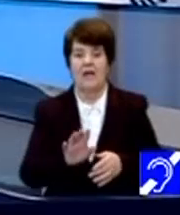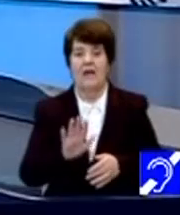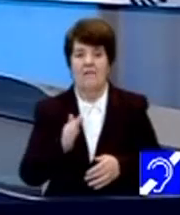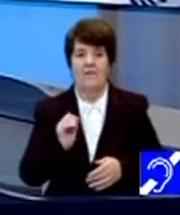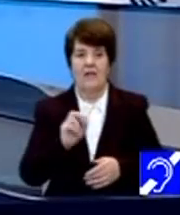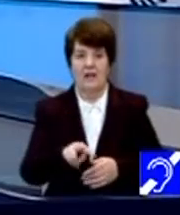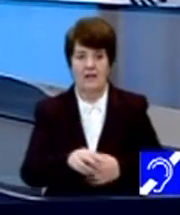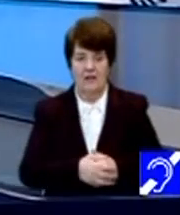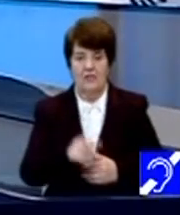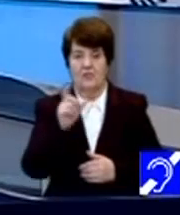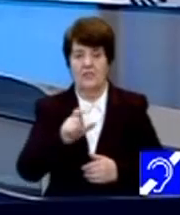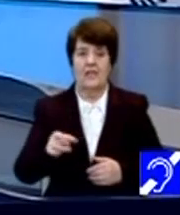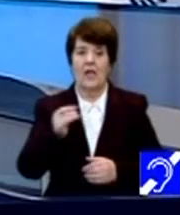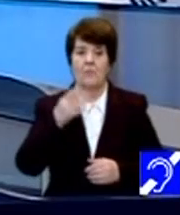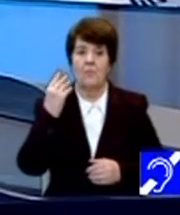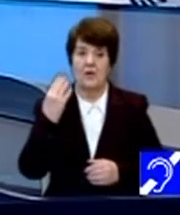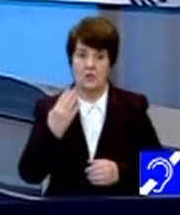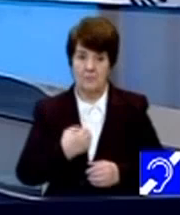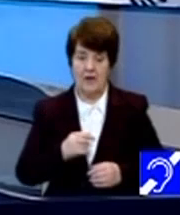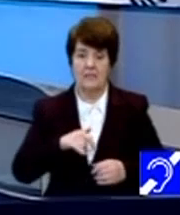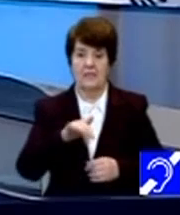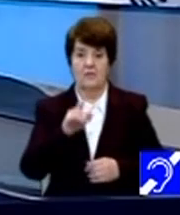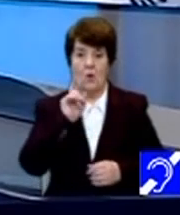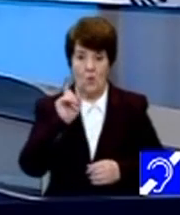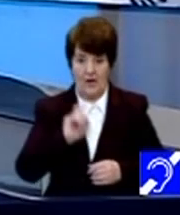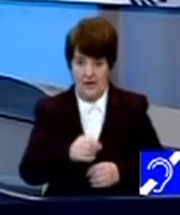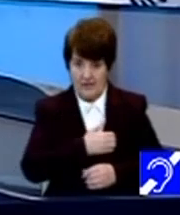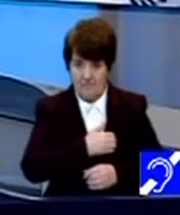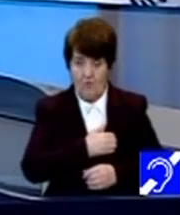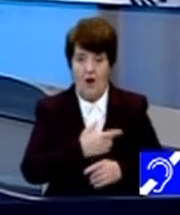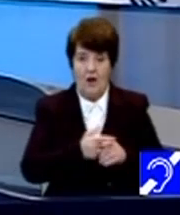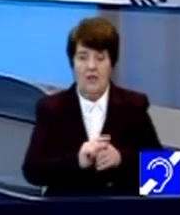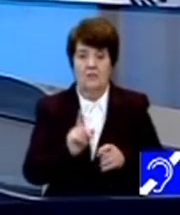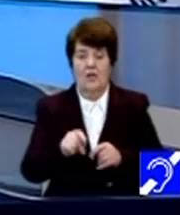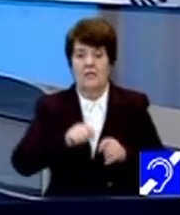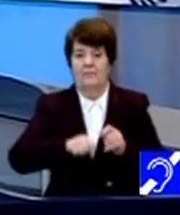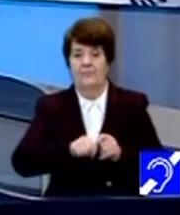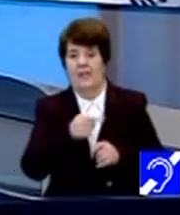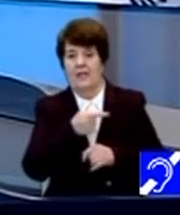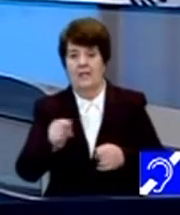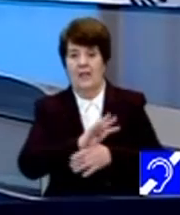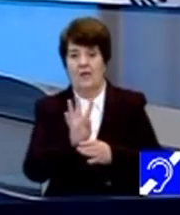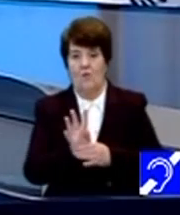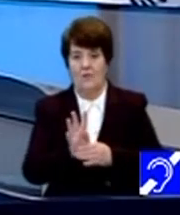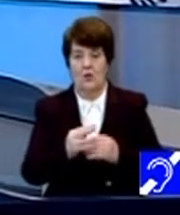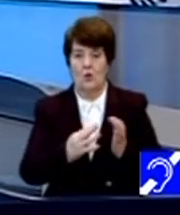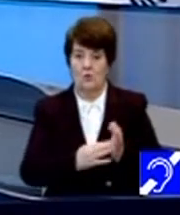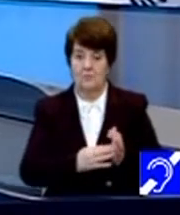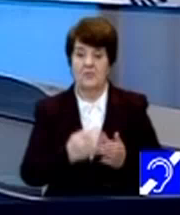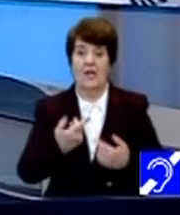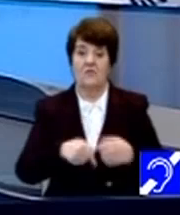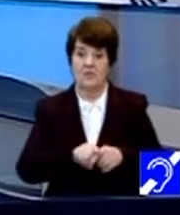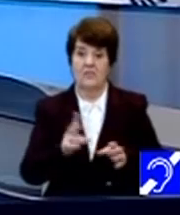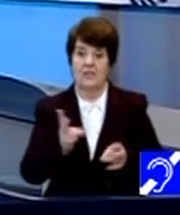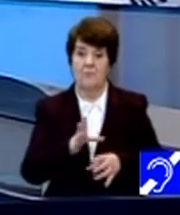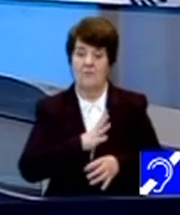fel. Cetățenii Republicii Moldova care vor să meargă în Ucraina sunt obligați să prezinte la frontieră un test negativ la